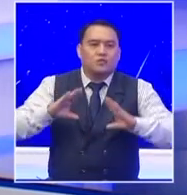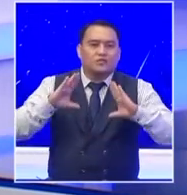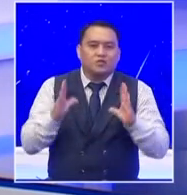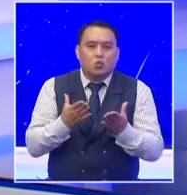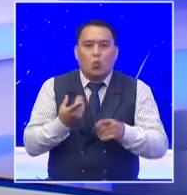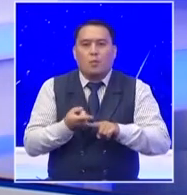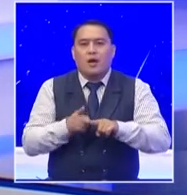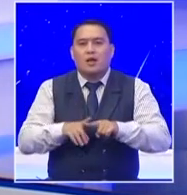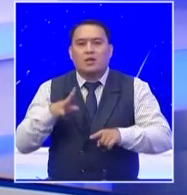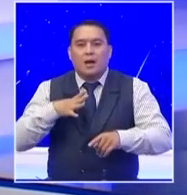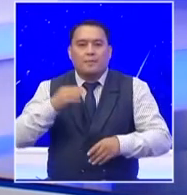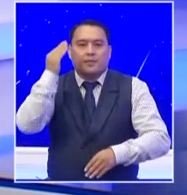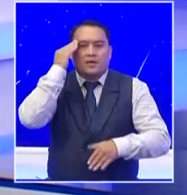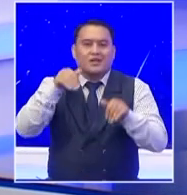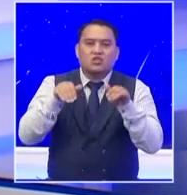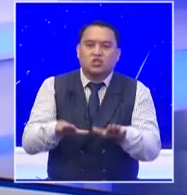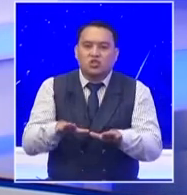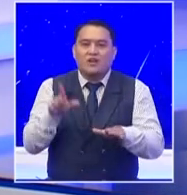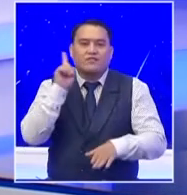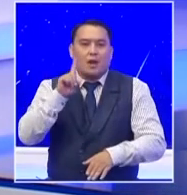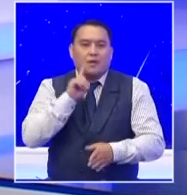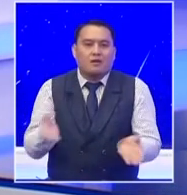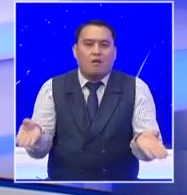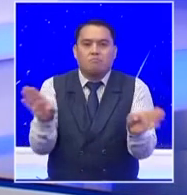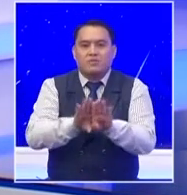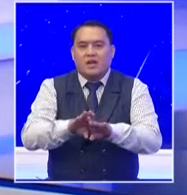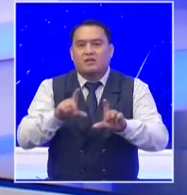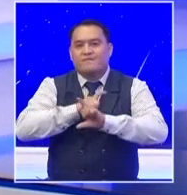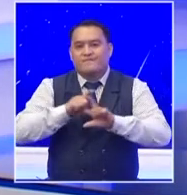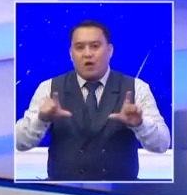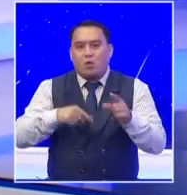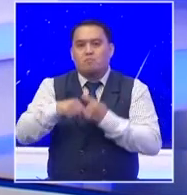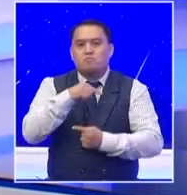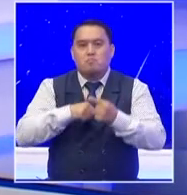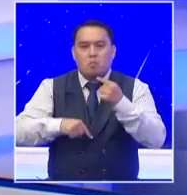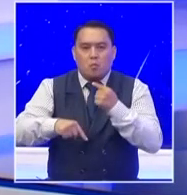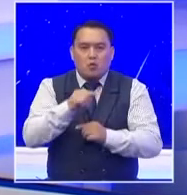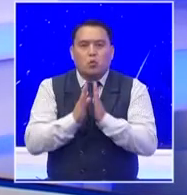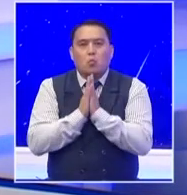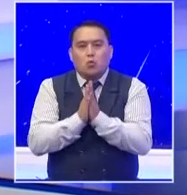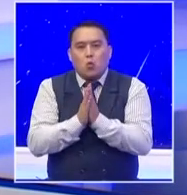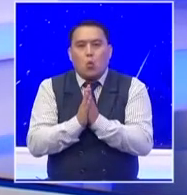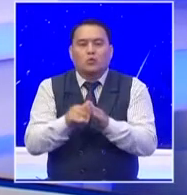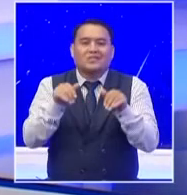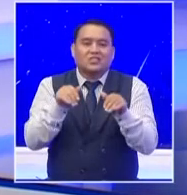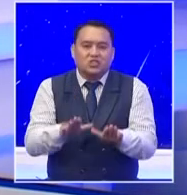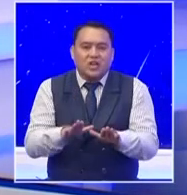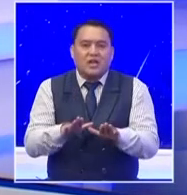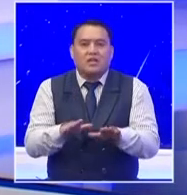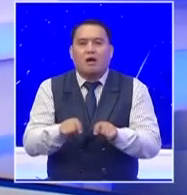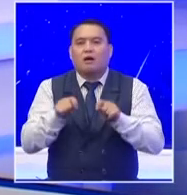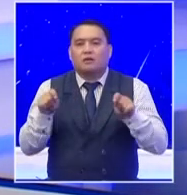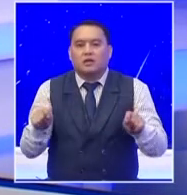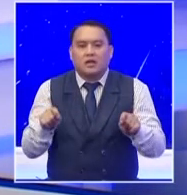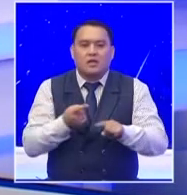эпидемиологической ситуации было принято решение временно закрыть ряд объектов. Бизнес-комьюнити просят властей найти компромисс. Этот